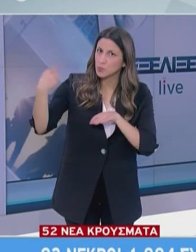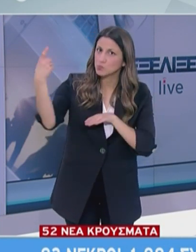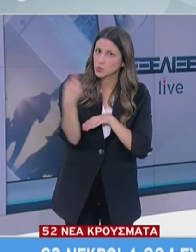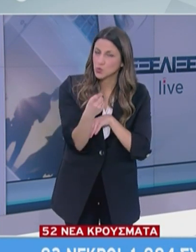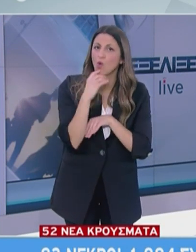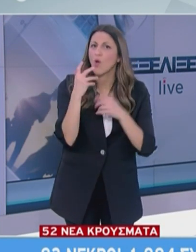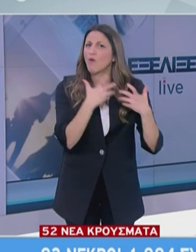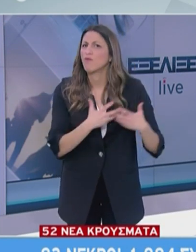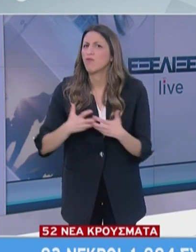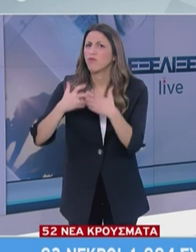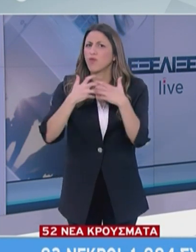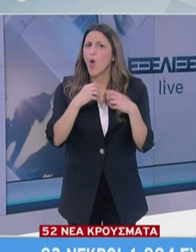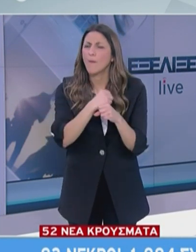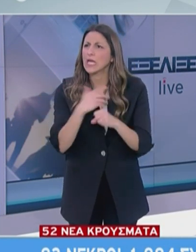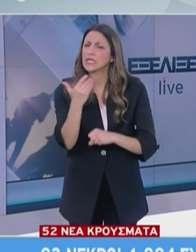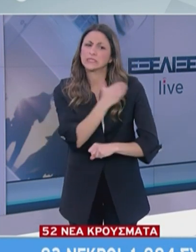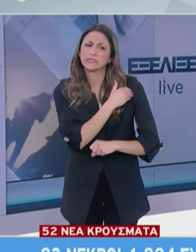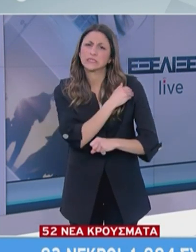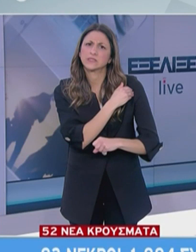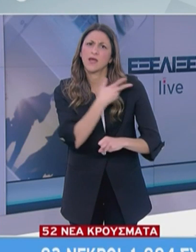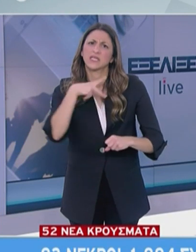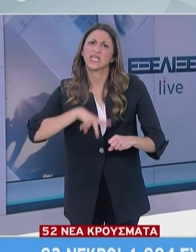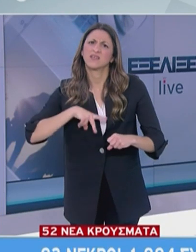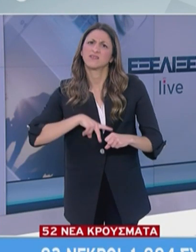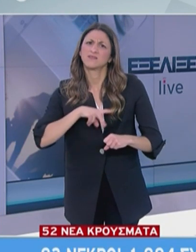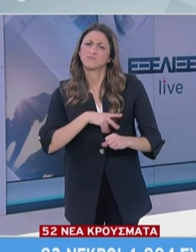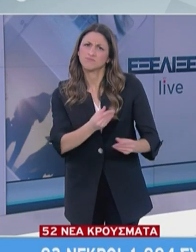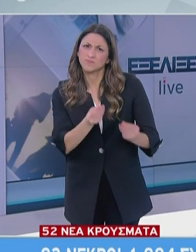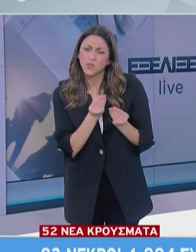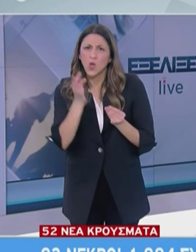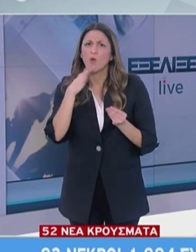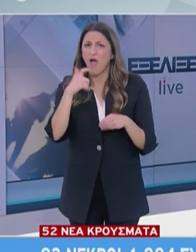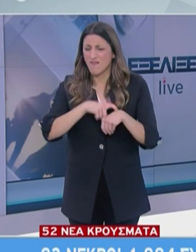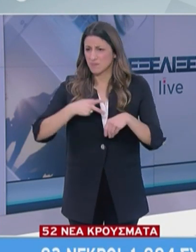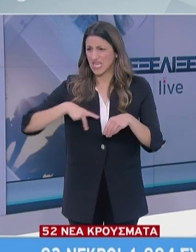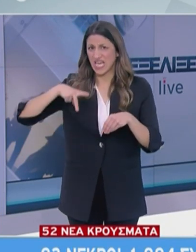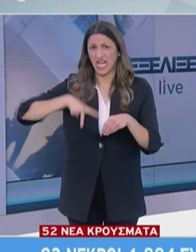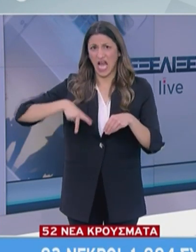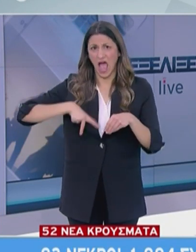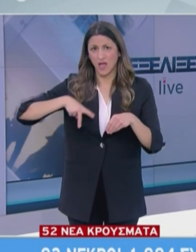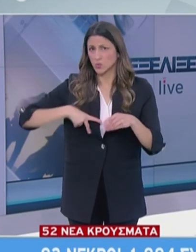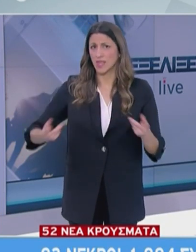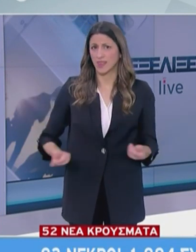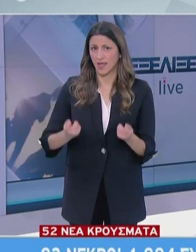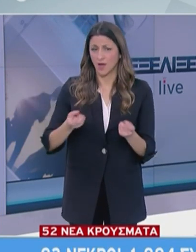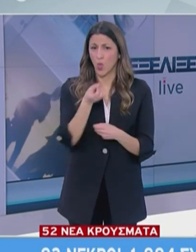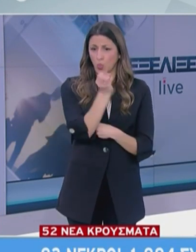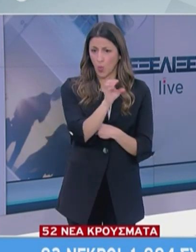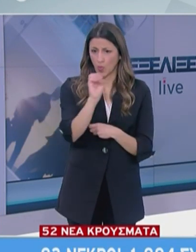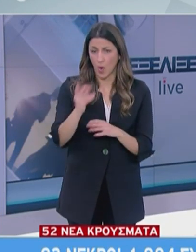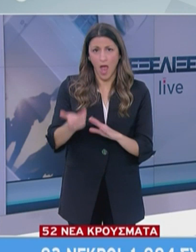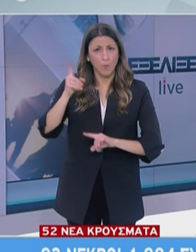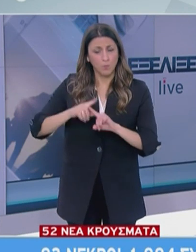φαρμακοβιομηχανία ζητά κονδύλι από την πρόνοια, ώστε να σταματήσει η πολιτεία να κάνει κοινωνική πολιτική με τις πλάτες των εταιριών. Θα το